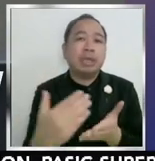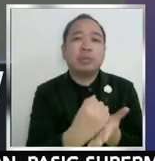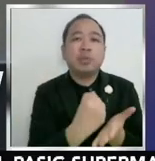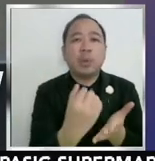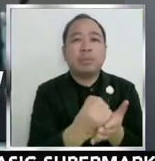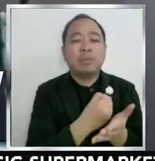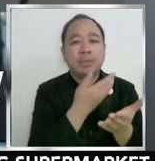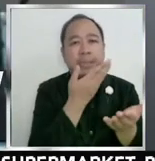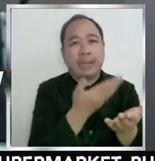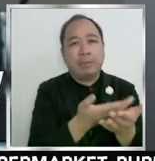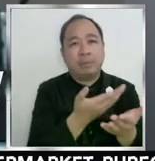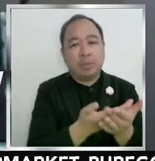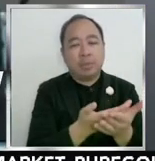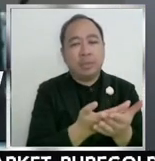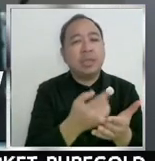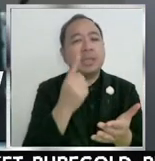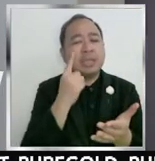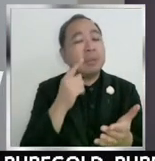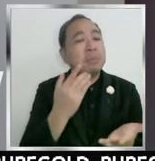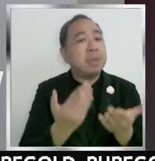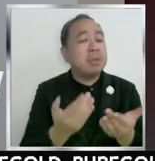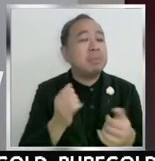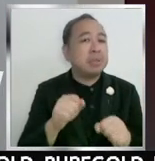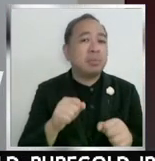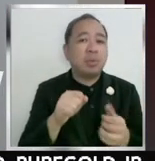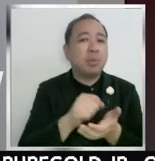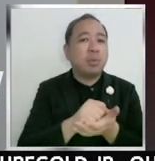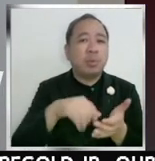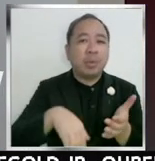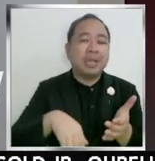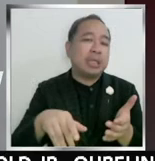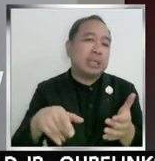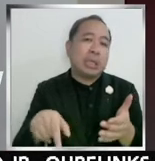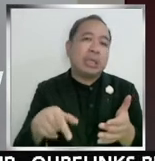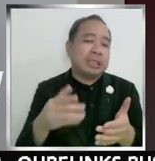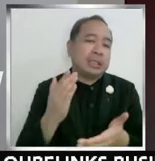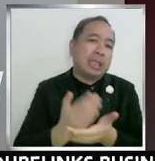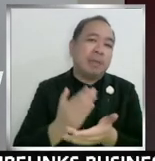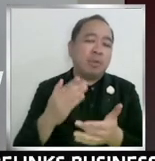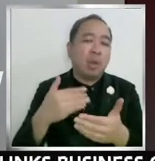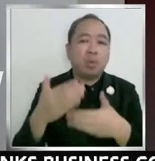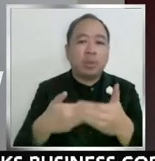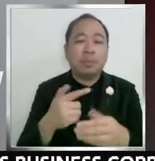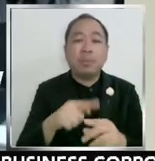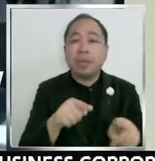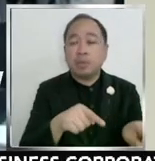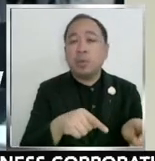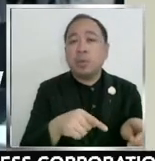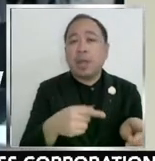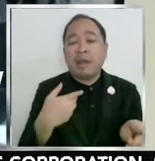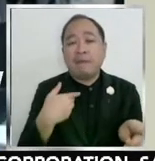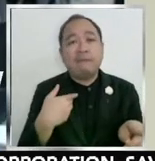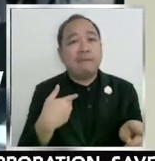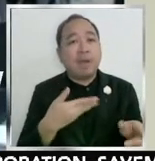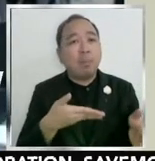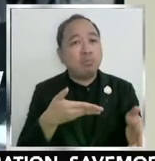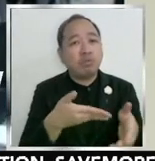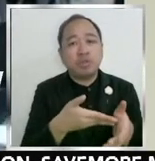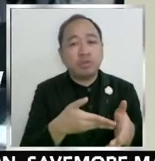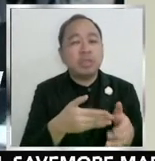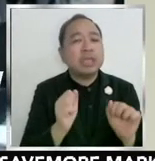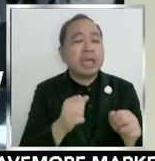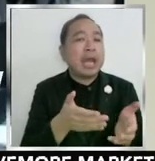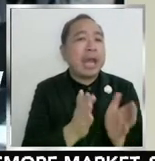kung kulang ay pwedeng mauwi sa pagbasura ng kaso. Pero pwede raw humiling ang prosecutor ng warrant of arrest sa mga isasangkot na